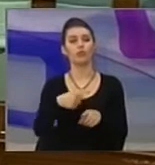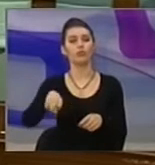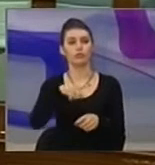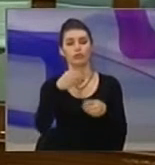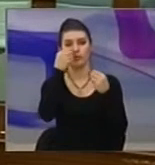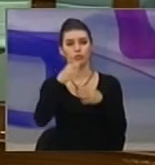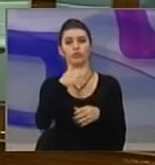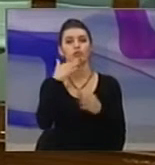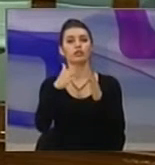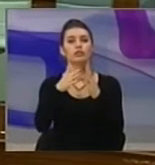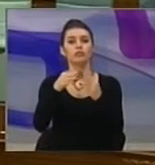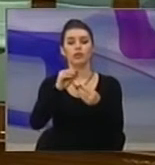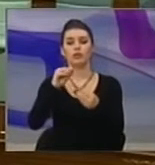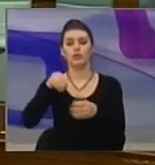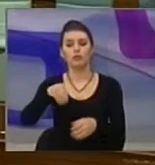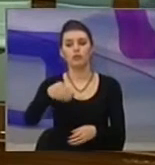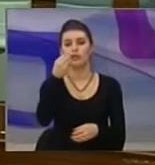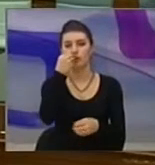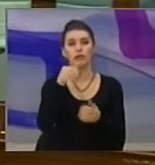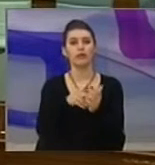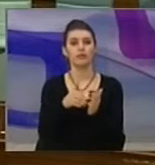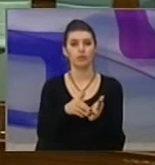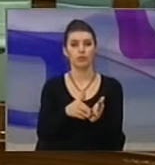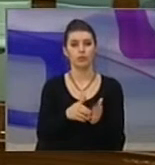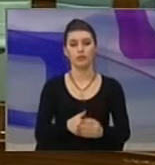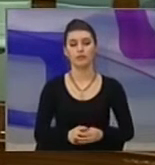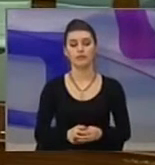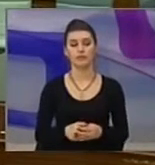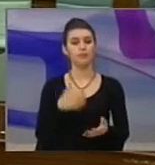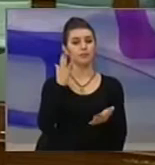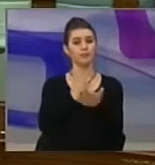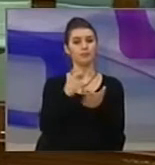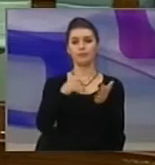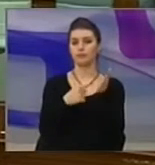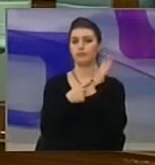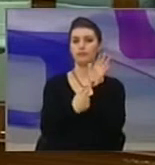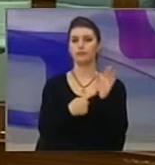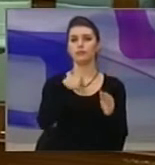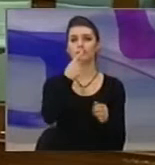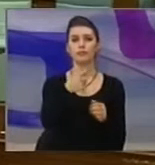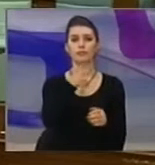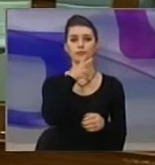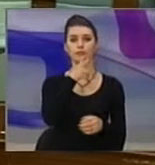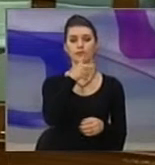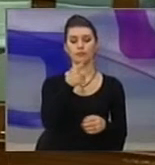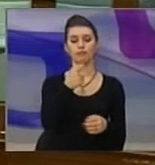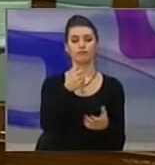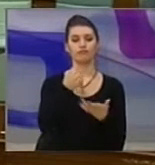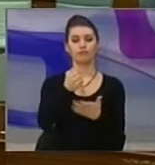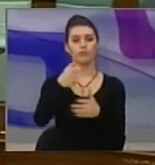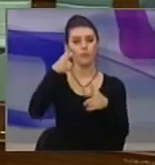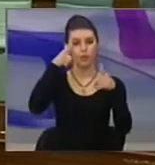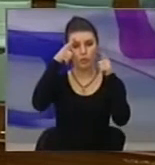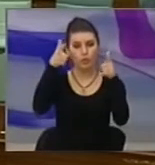më në ekonomitë familjare nëpr shtëpitë tyre përmendë Se do të bëjë inventarizimin E shq të baktive